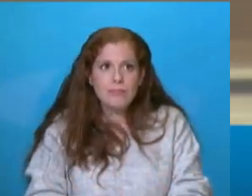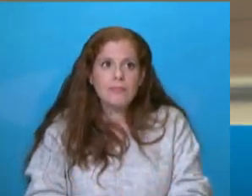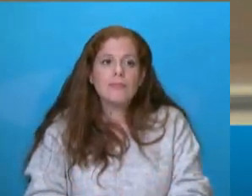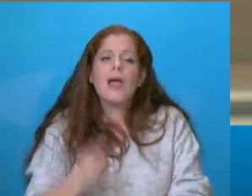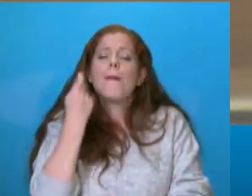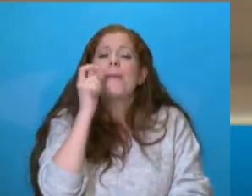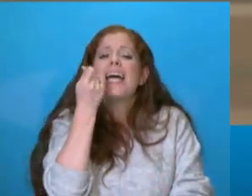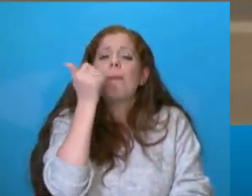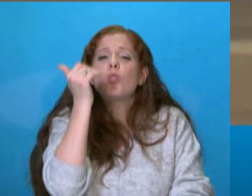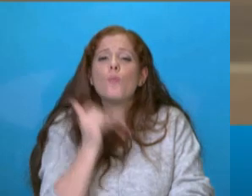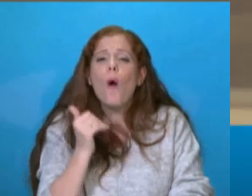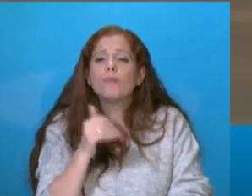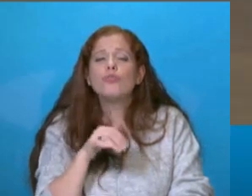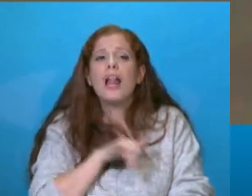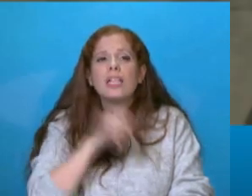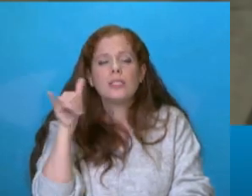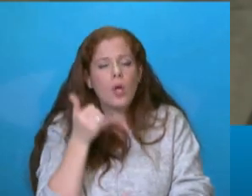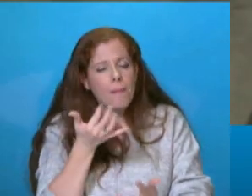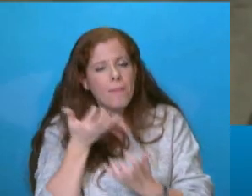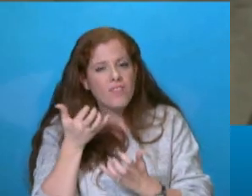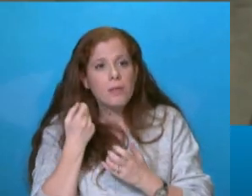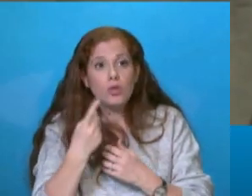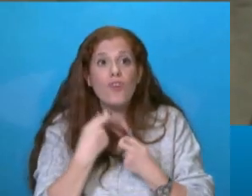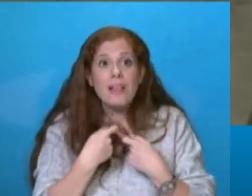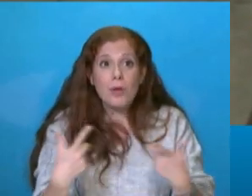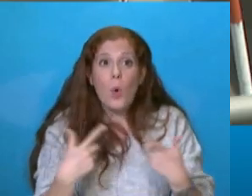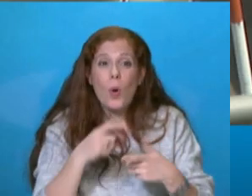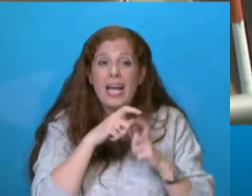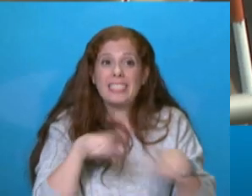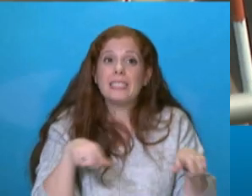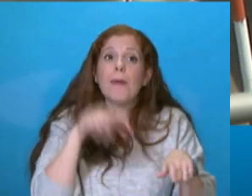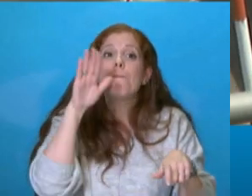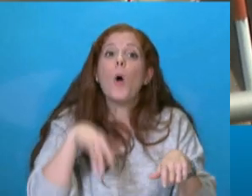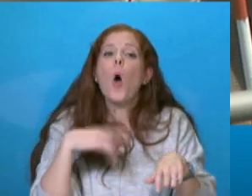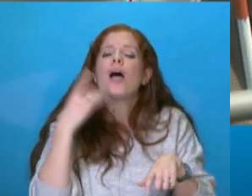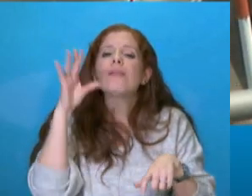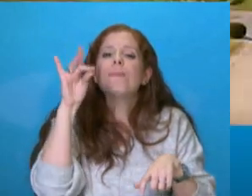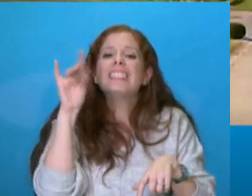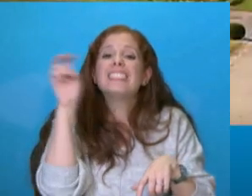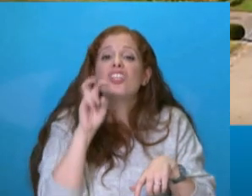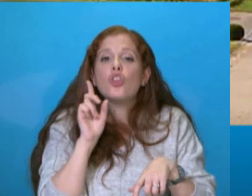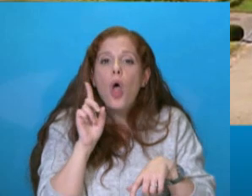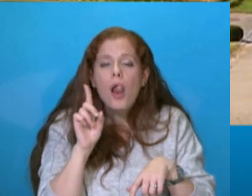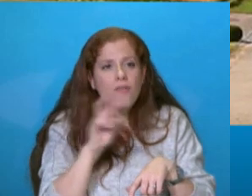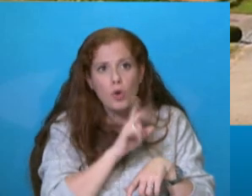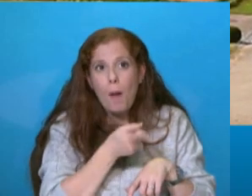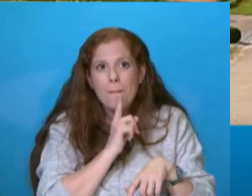המחירים הנמוכים של הטיסות מפתים. השבוע נמכרו כרטיסים בפחות $10, ובכלל יש לא מעט